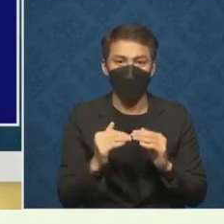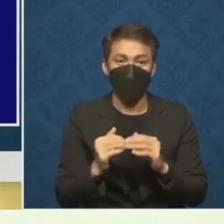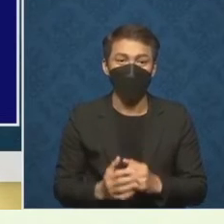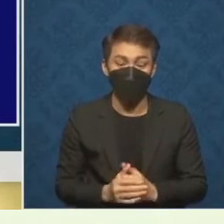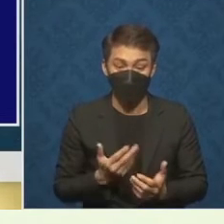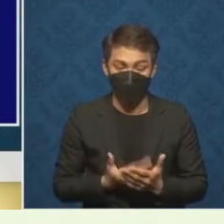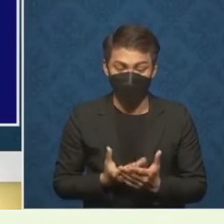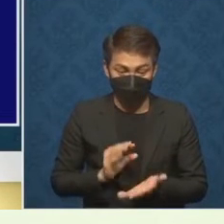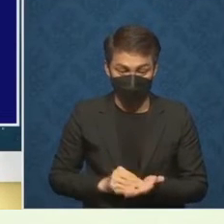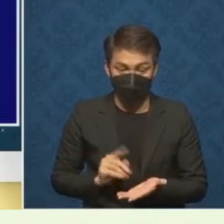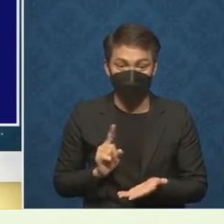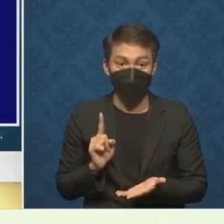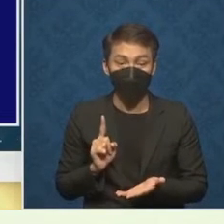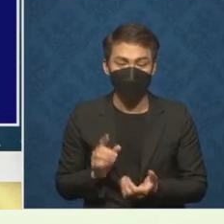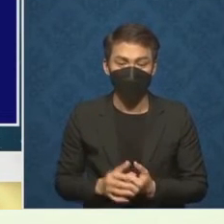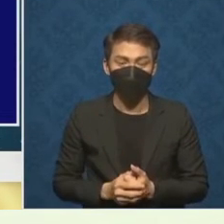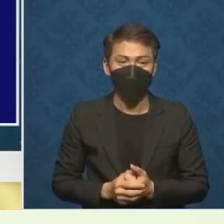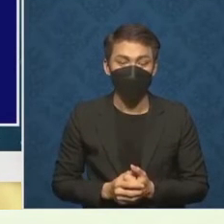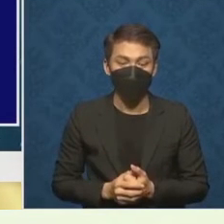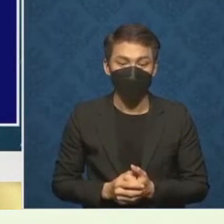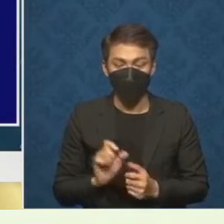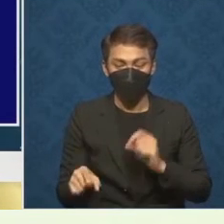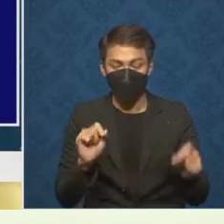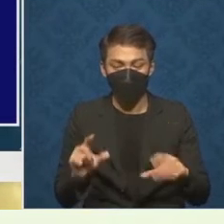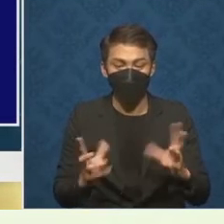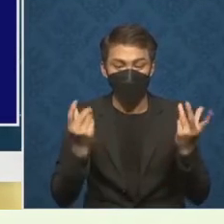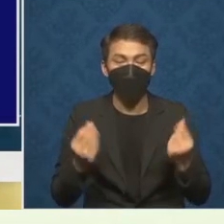ว้แล้วเหรอ ตามไปแล้วค่ะ